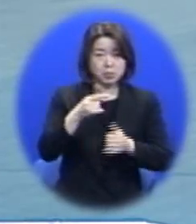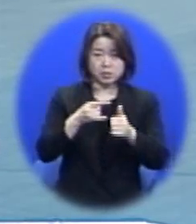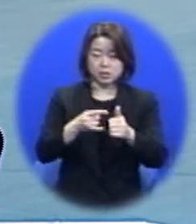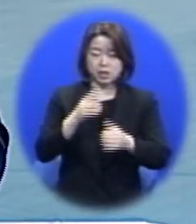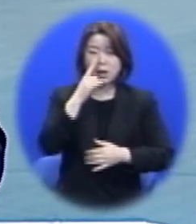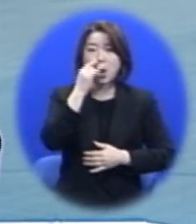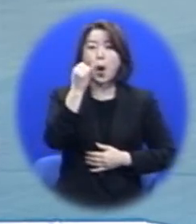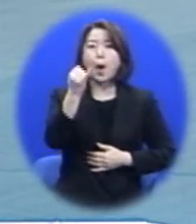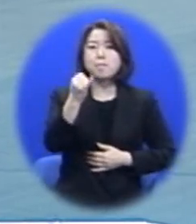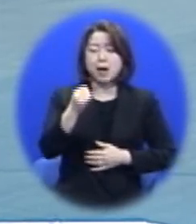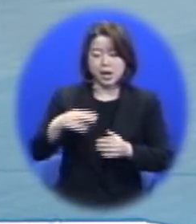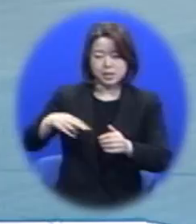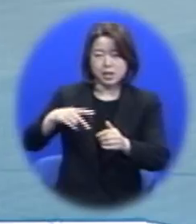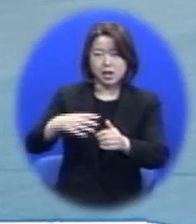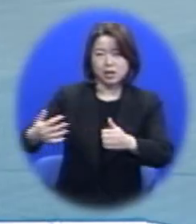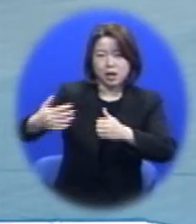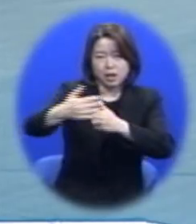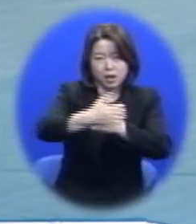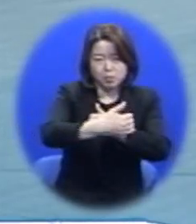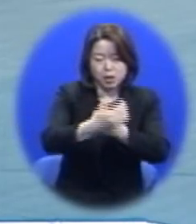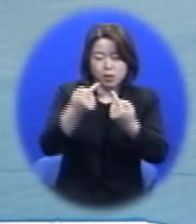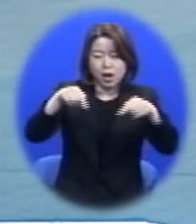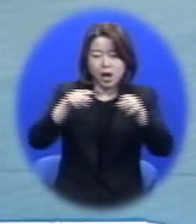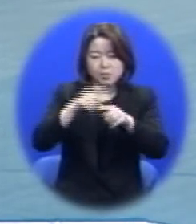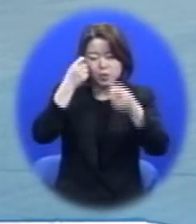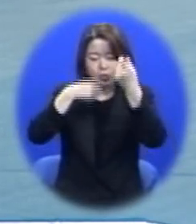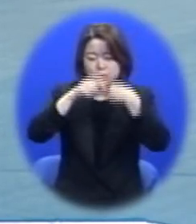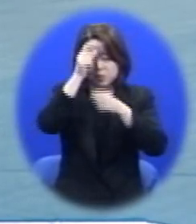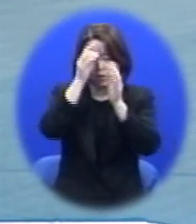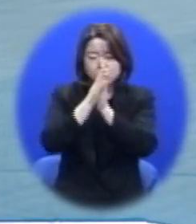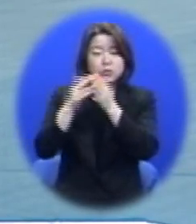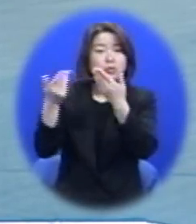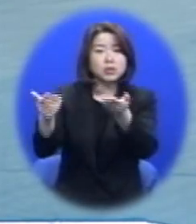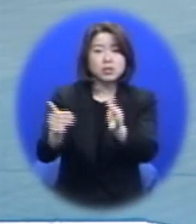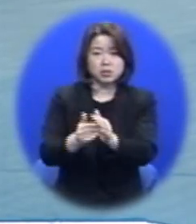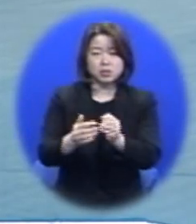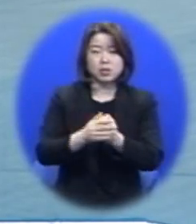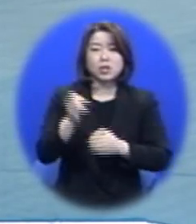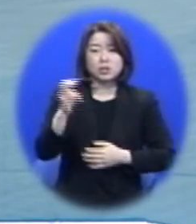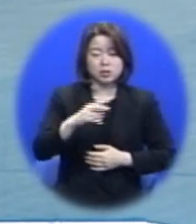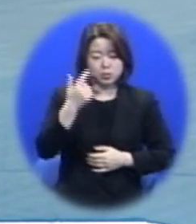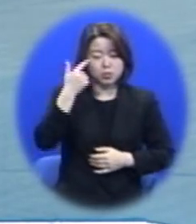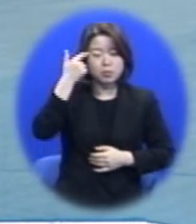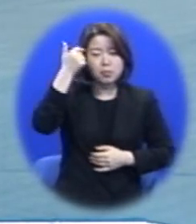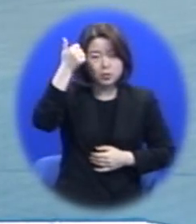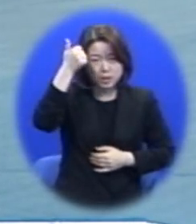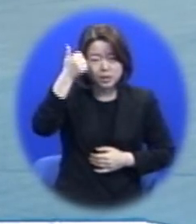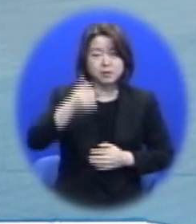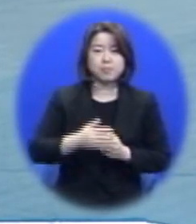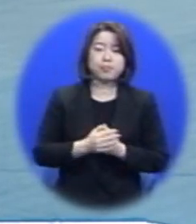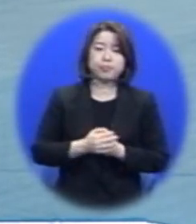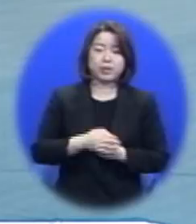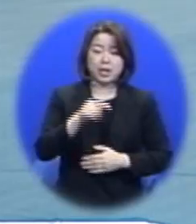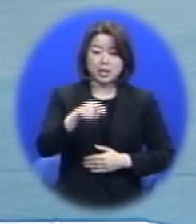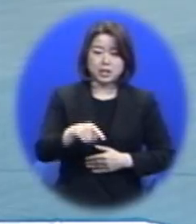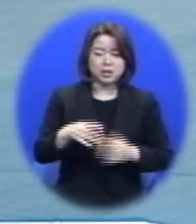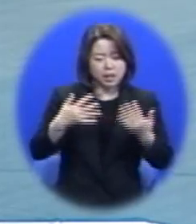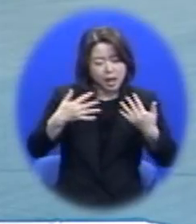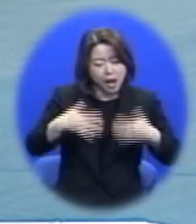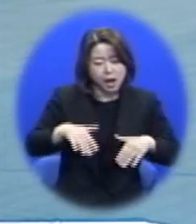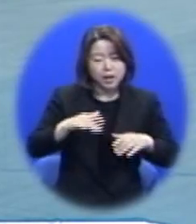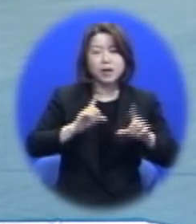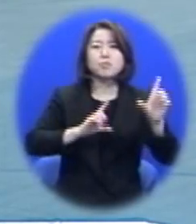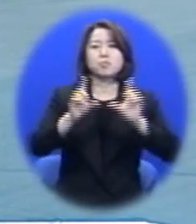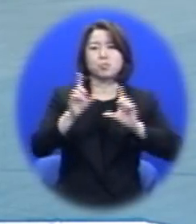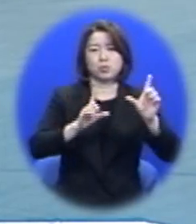다가가 감싸 안고는 같이 울며 기도하셨습니다. 그리고는 목사님, 이렇게 연약한 모습을